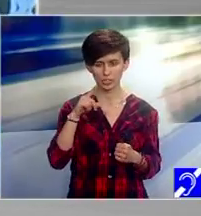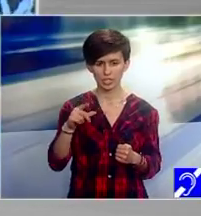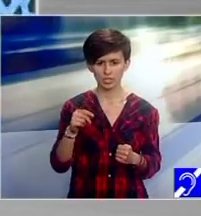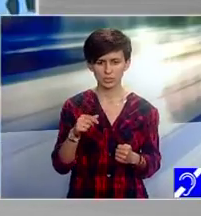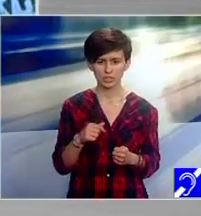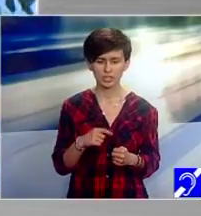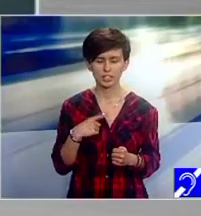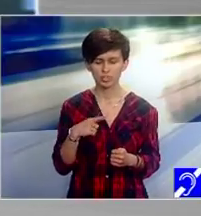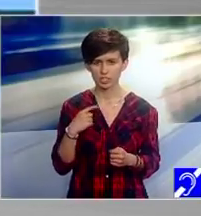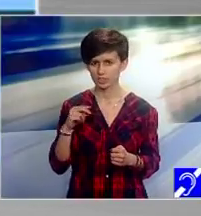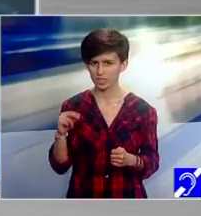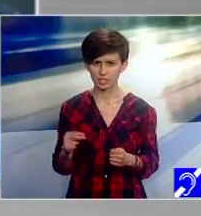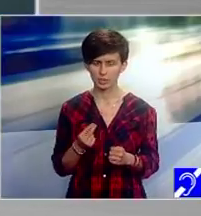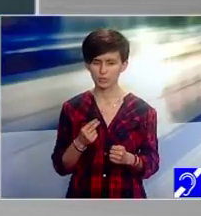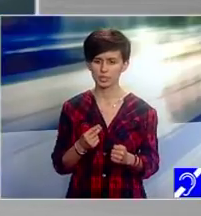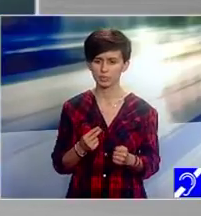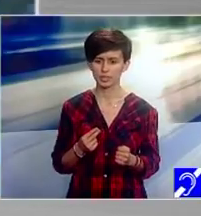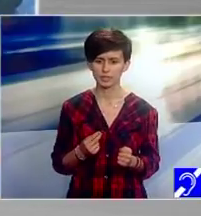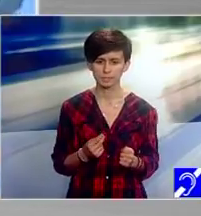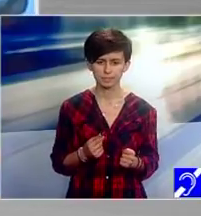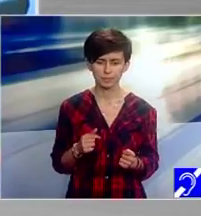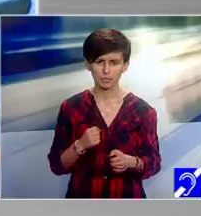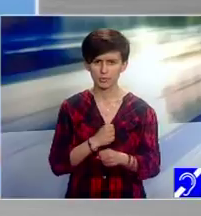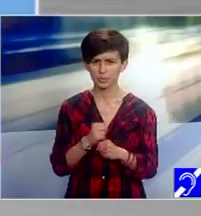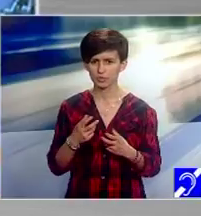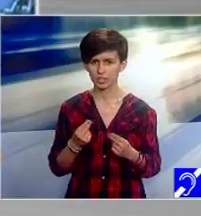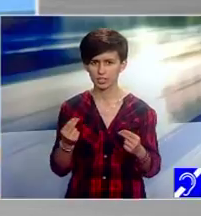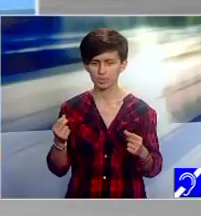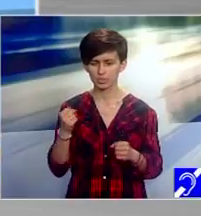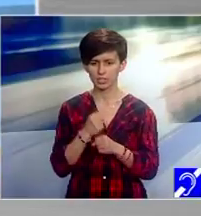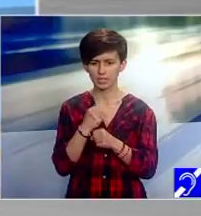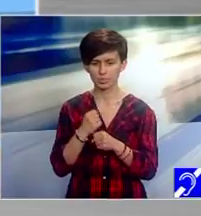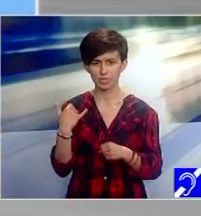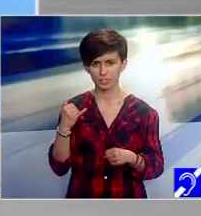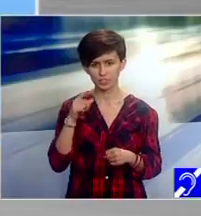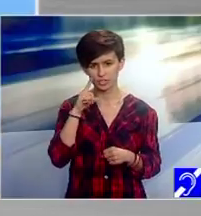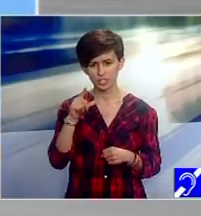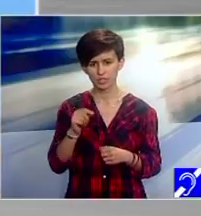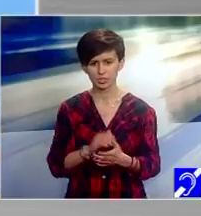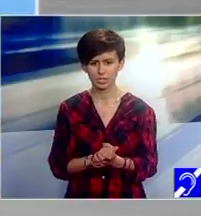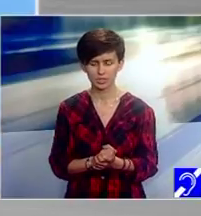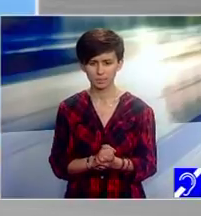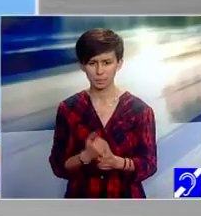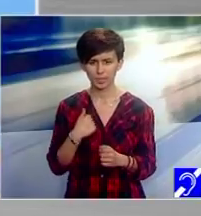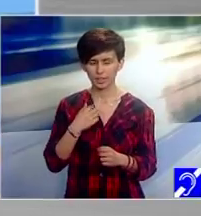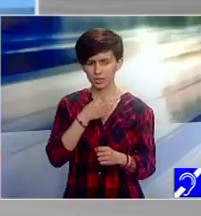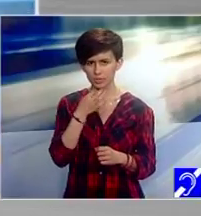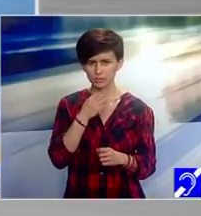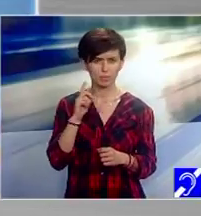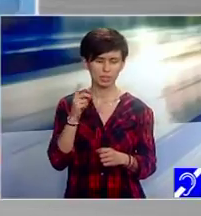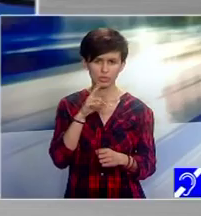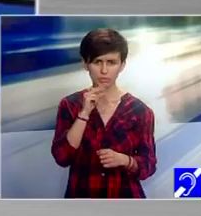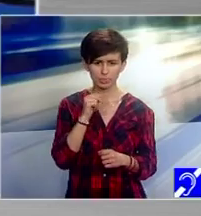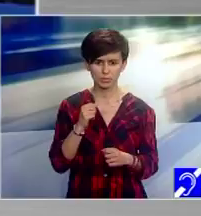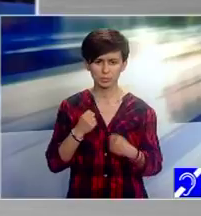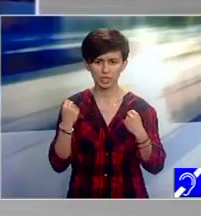este extraordinar că după atât de multă muncă vin și rezultate. Cum spuneam puțin mai devreme, nu vorbim doar despre